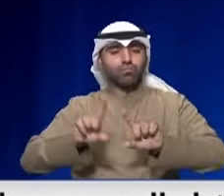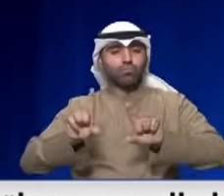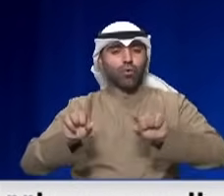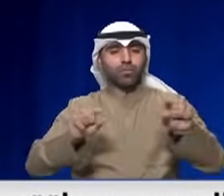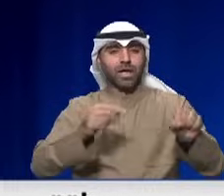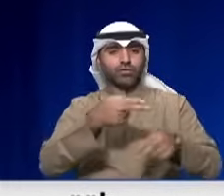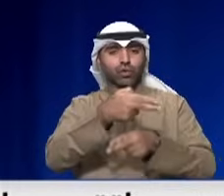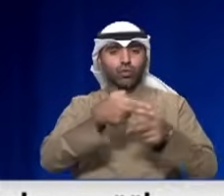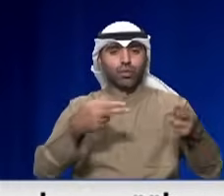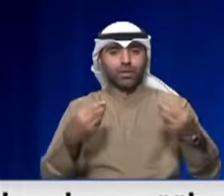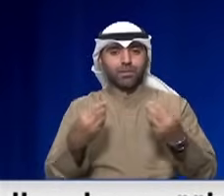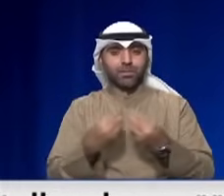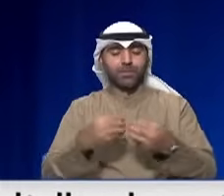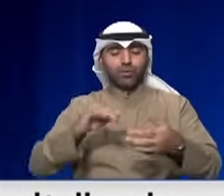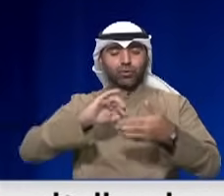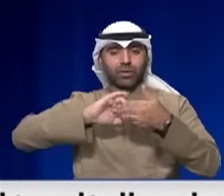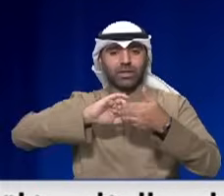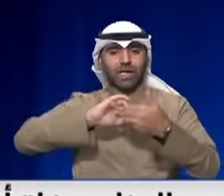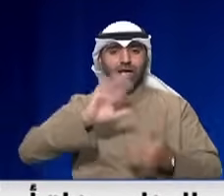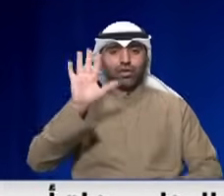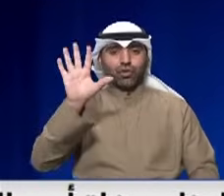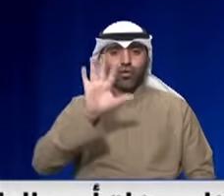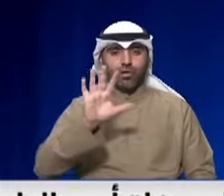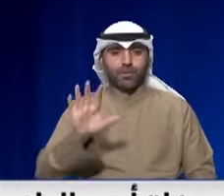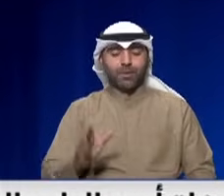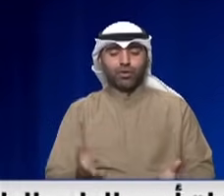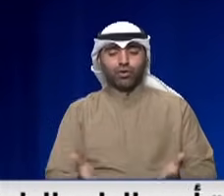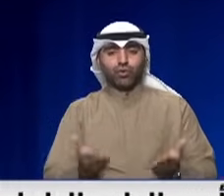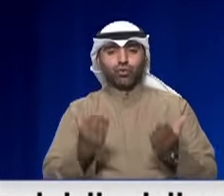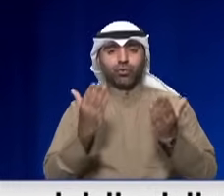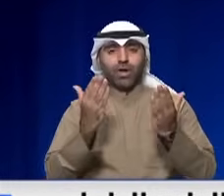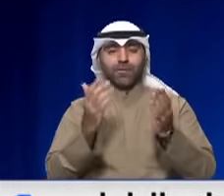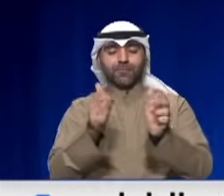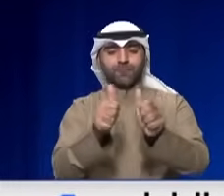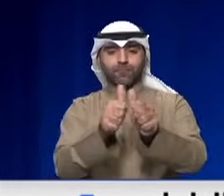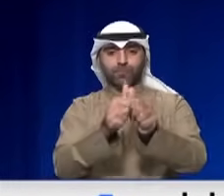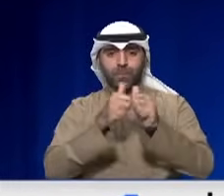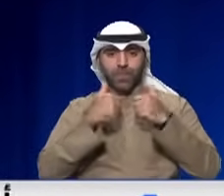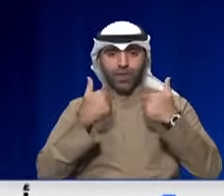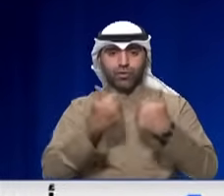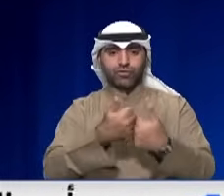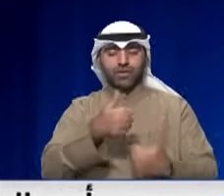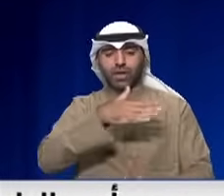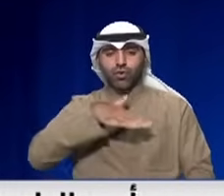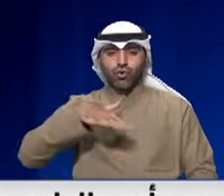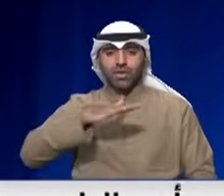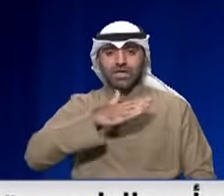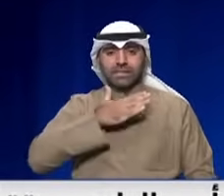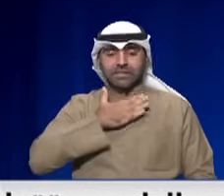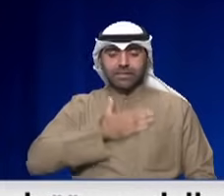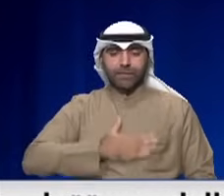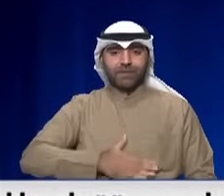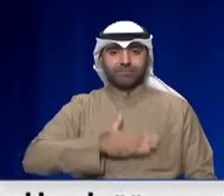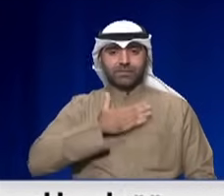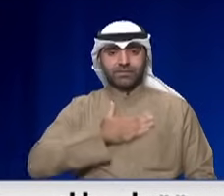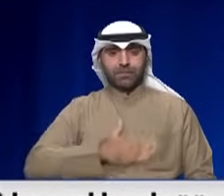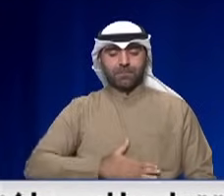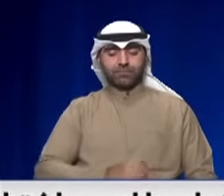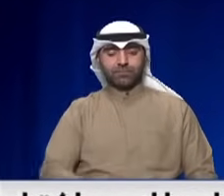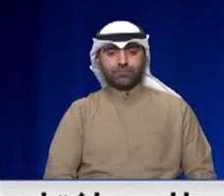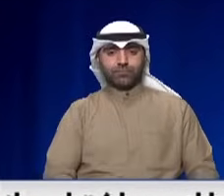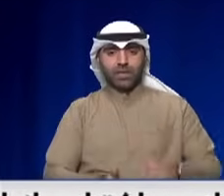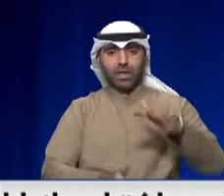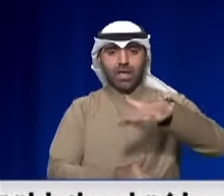الله والشعب الكويتي جميل الصبري وحسن العزاء هذا وقد بعث حضره صاحب السمو امير البلاد